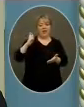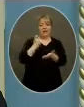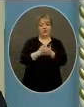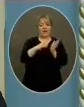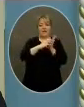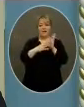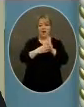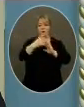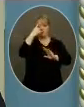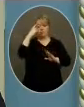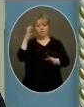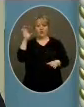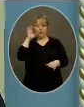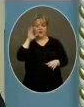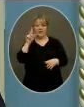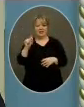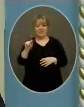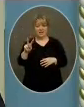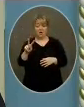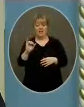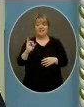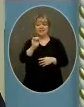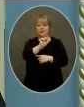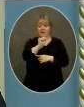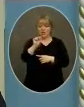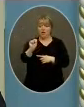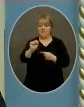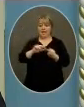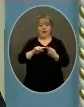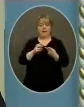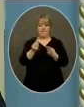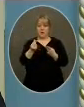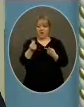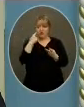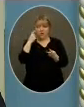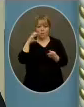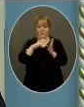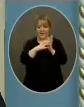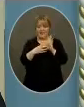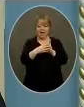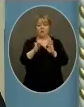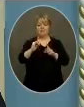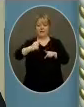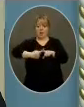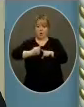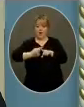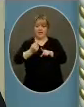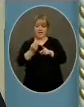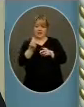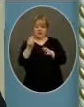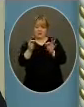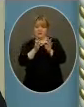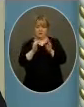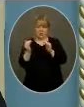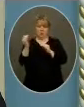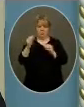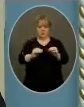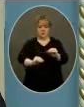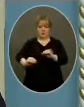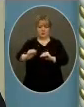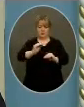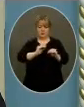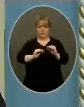Quand tu es sur l'aide sociale, que tu n pas les moyens de te payer le câble, car le prix des loyers est trop élevé par rapport à...